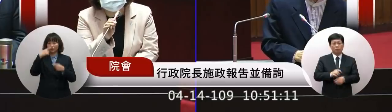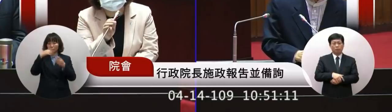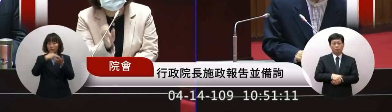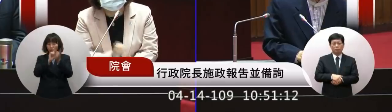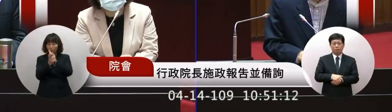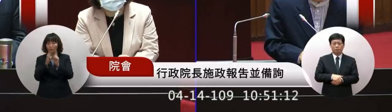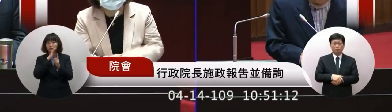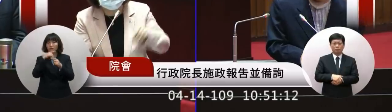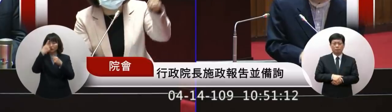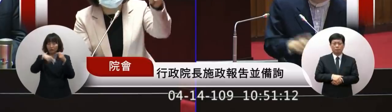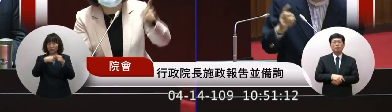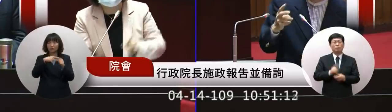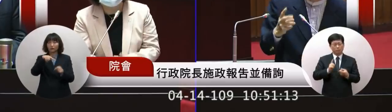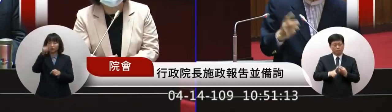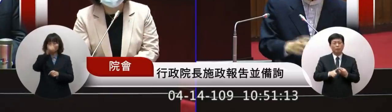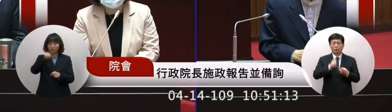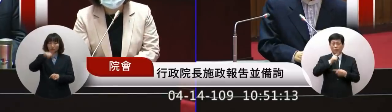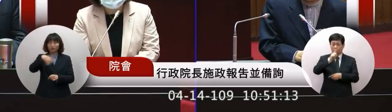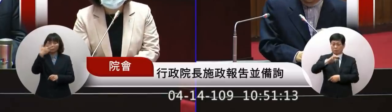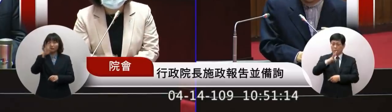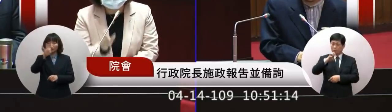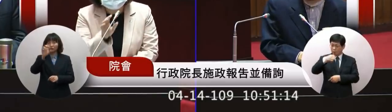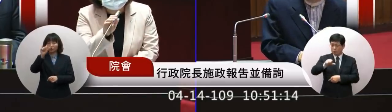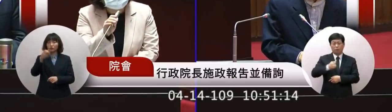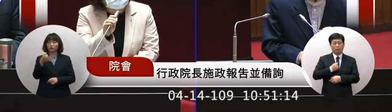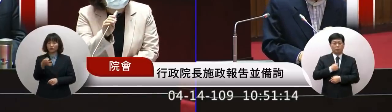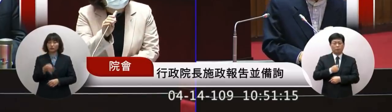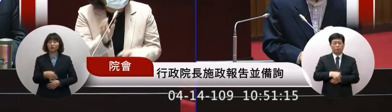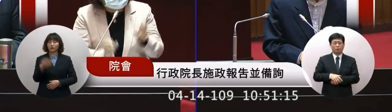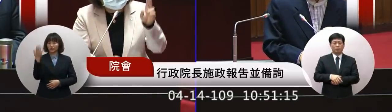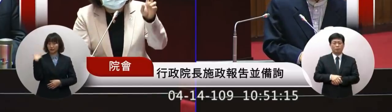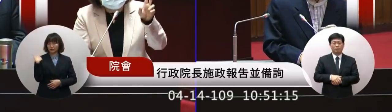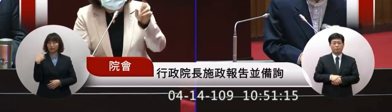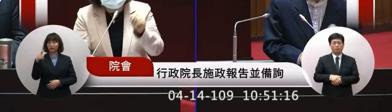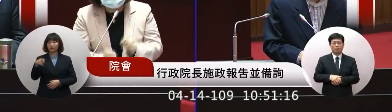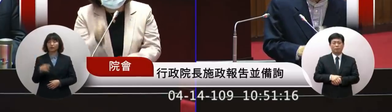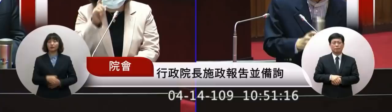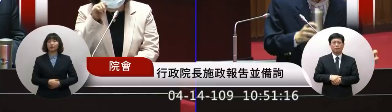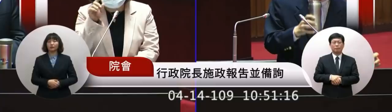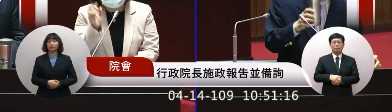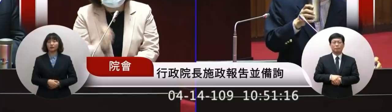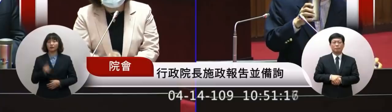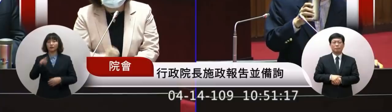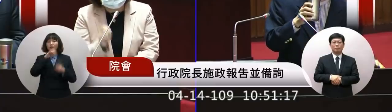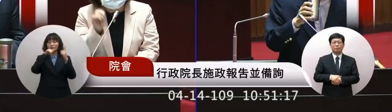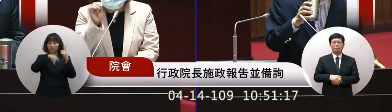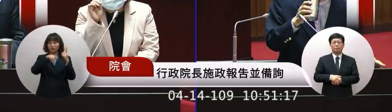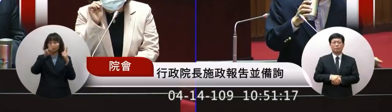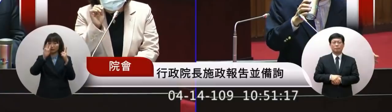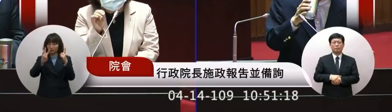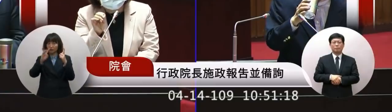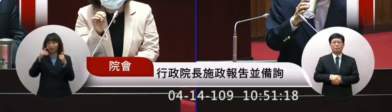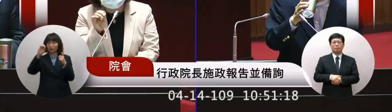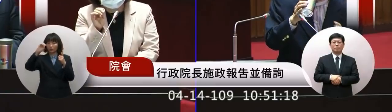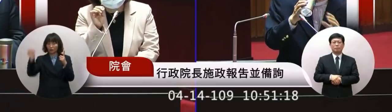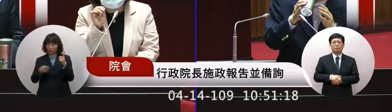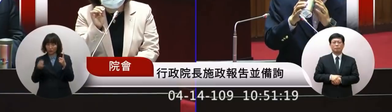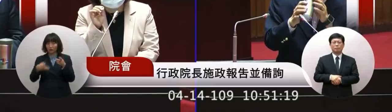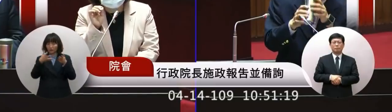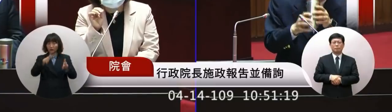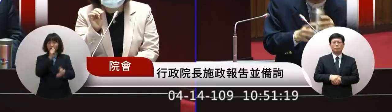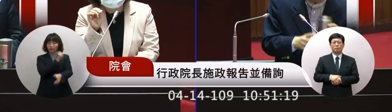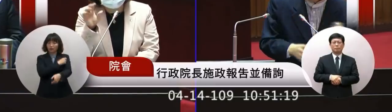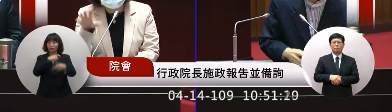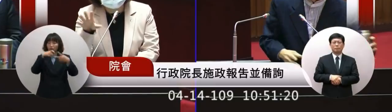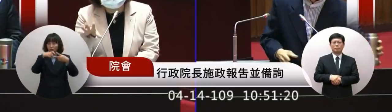是1845， 包括照这个啦。 啊，你进前当然，阮你讲1.3，迄是劳工迄